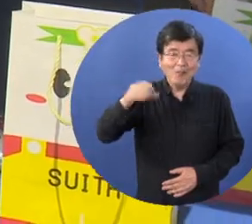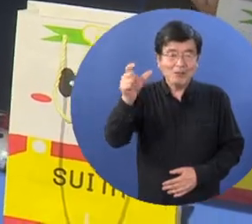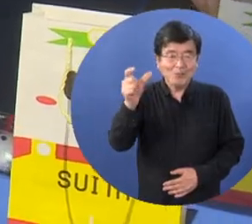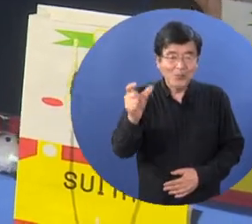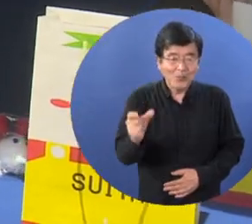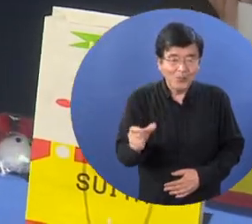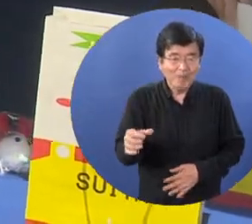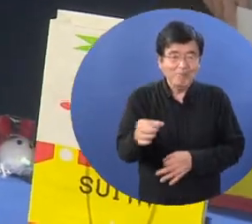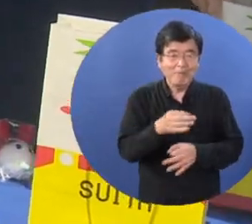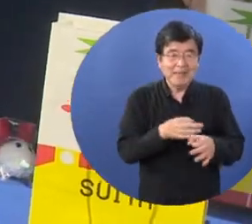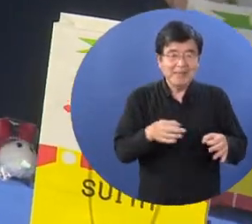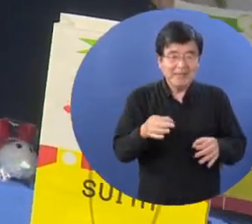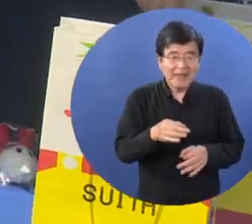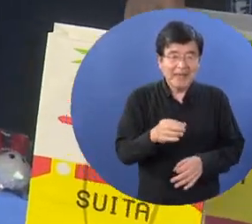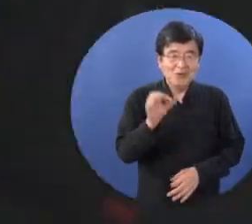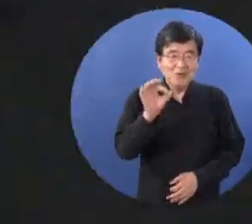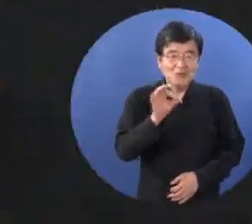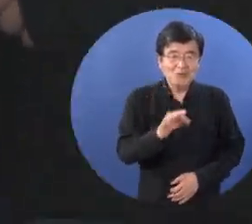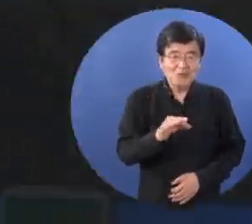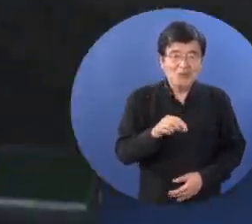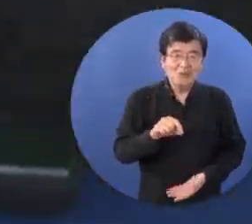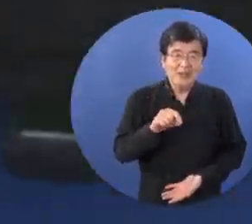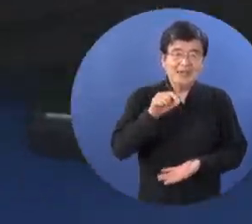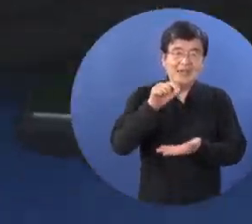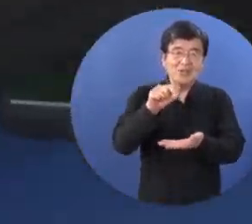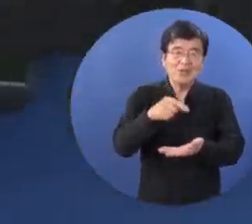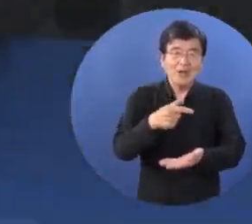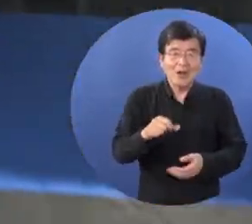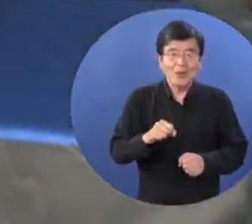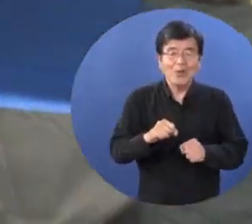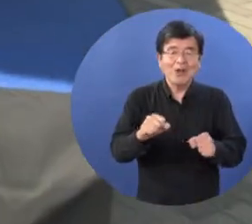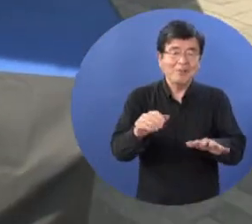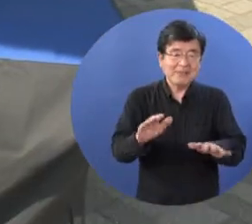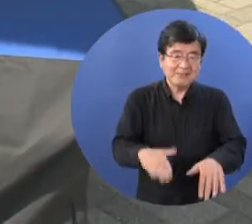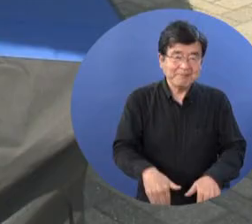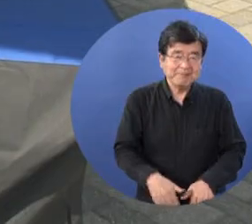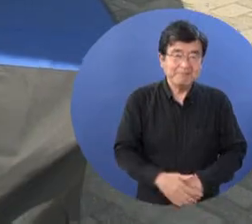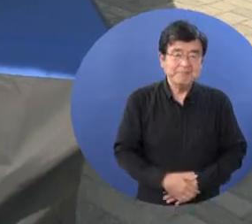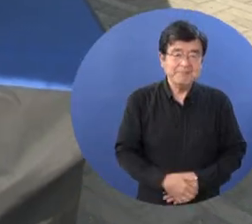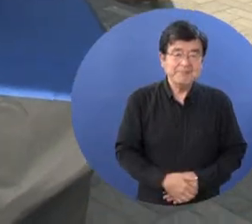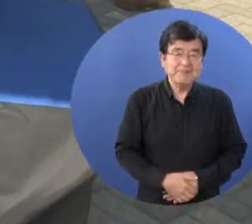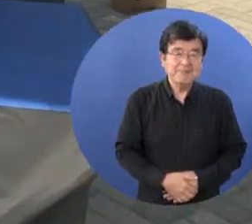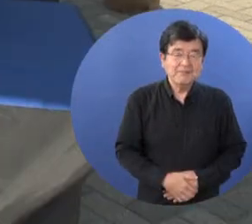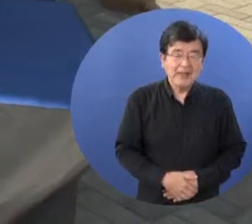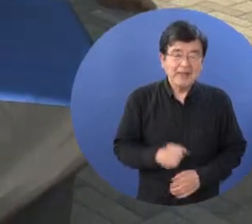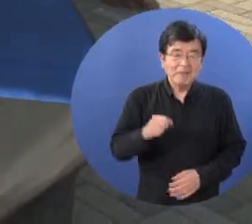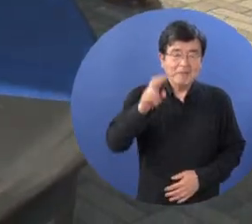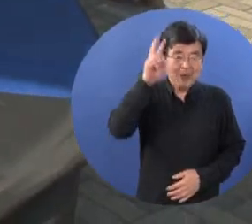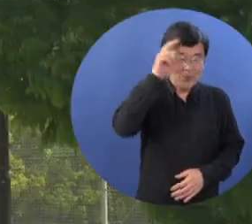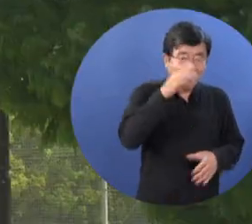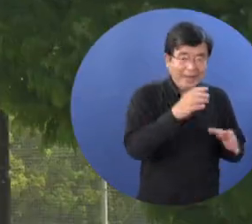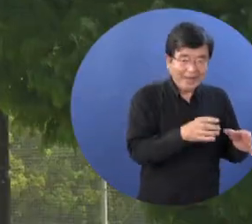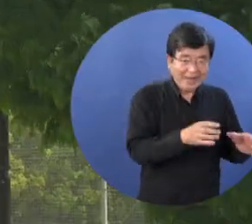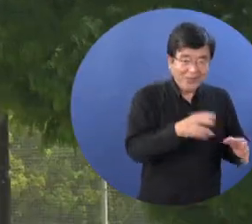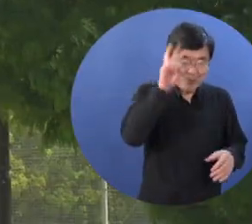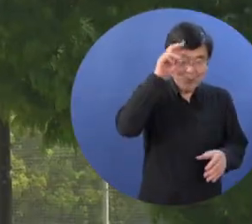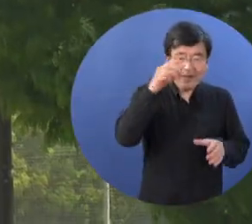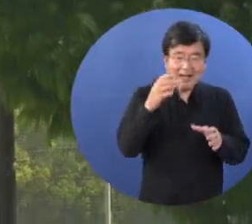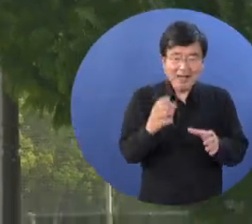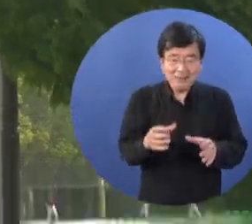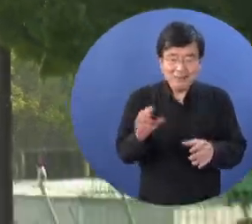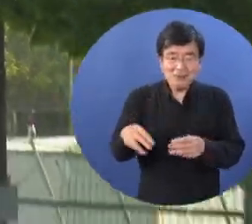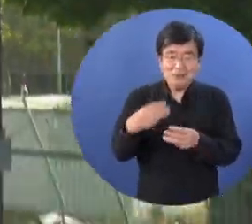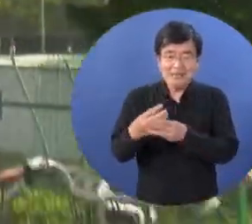販売やオリジナルグッズのプレゼントなどが行われていました、うん、またこの日はガンバ大阪、大阪